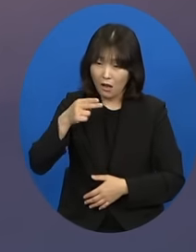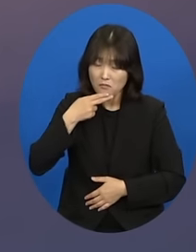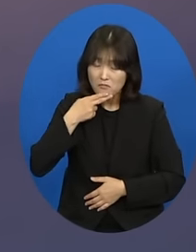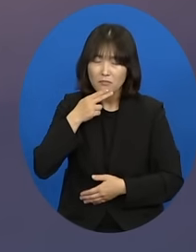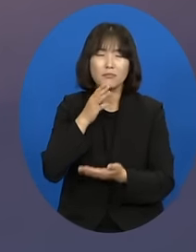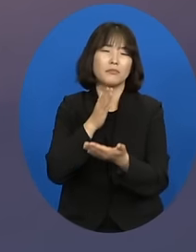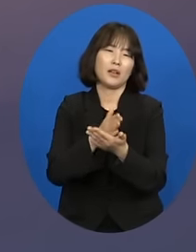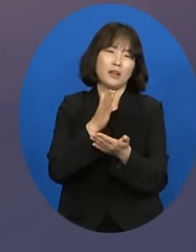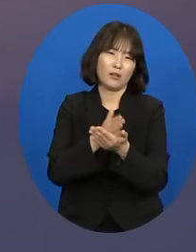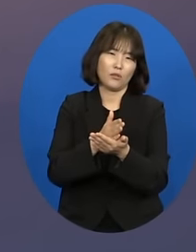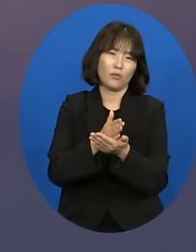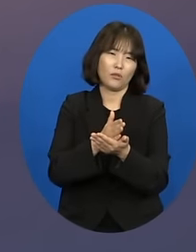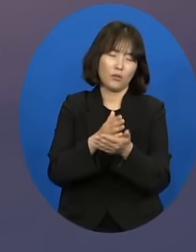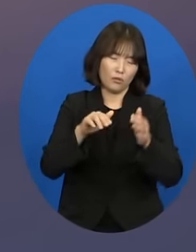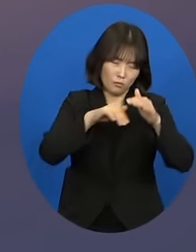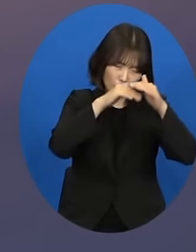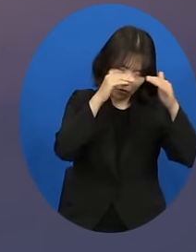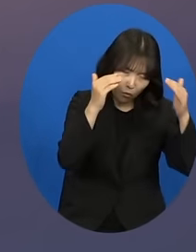오직 모든 일에